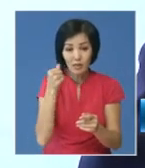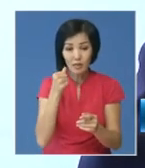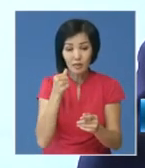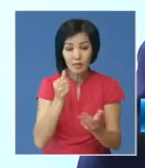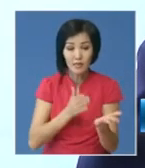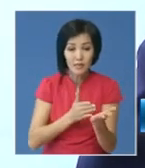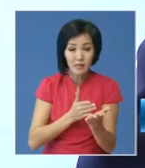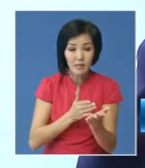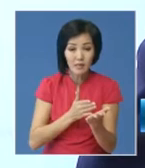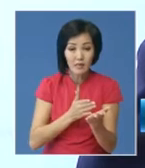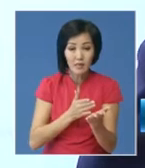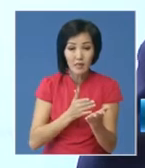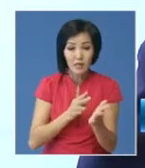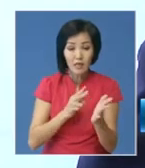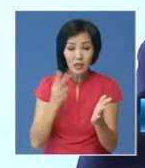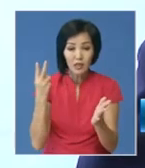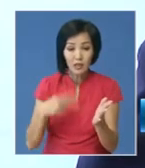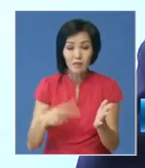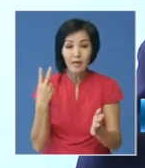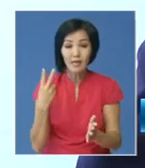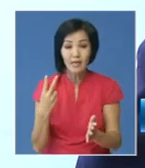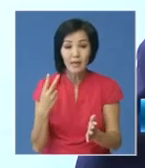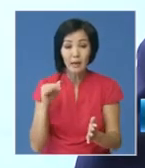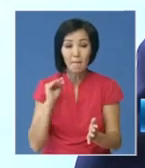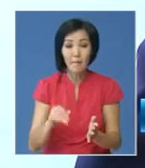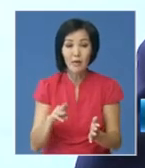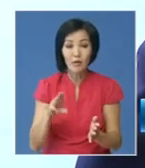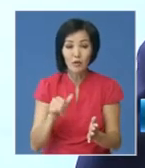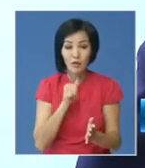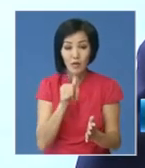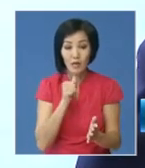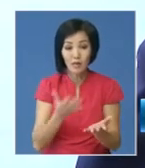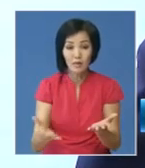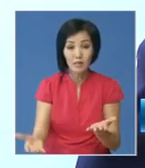саладан 22 мың тонна қант алынып отыр.